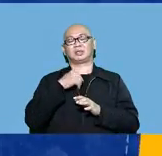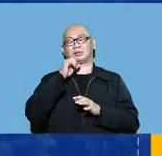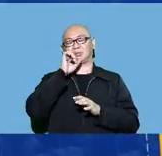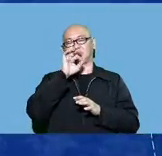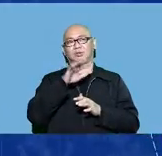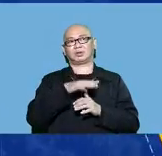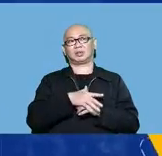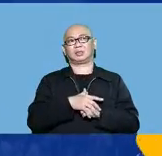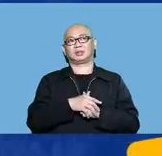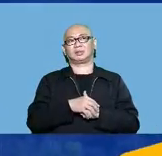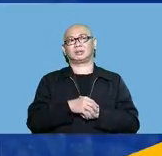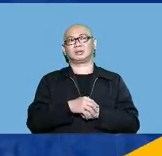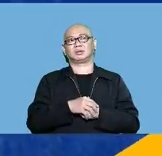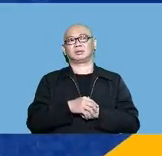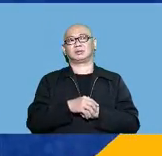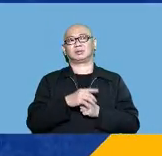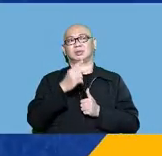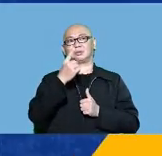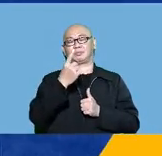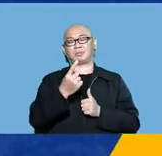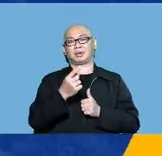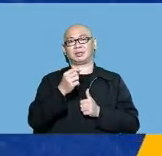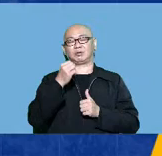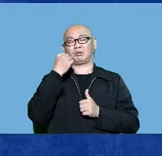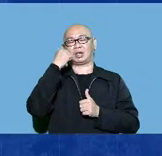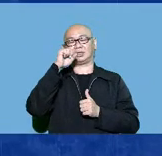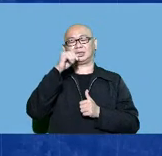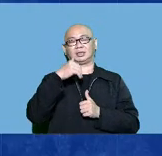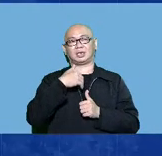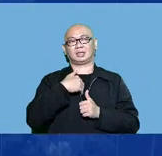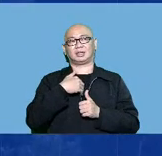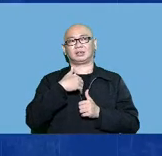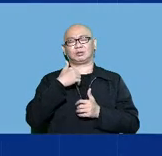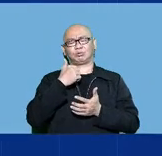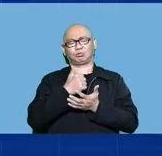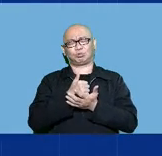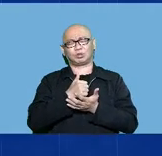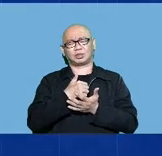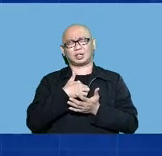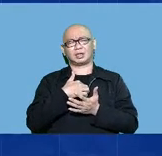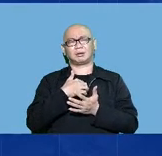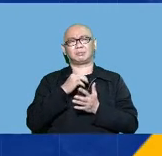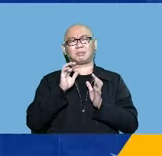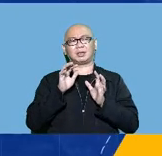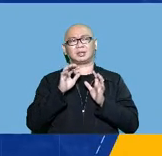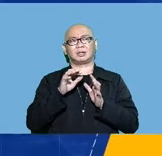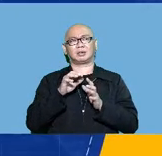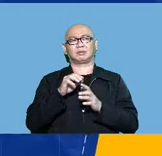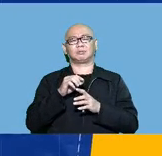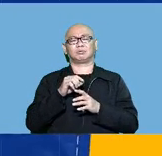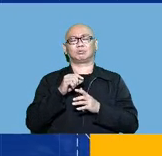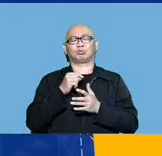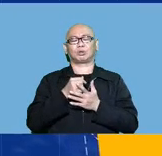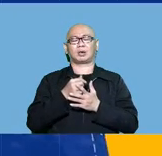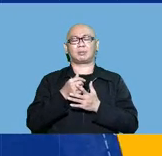sebutkan di depan di orasi saya ini, sesungguhnya saya banyak berhutang budi